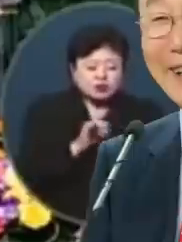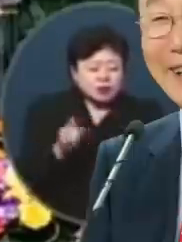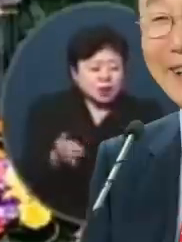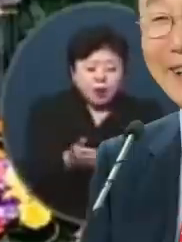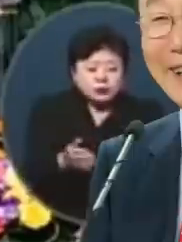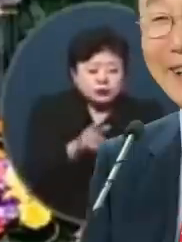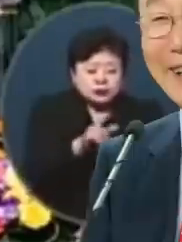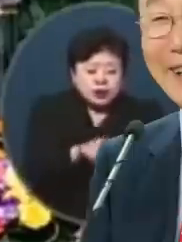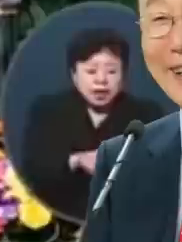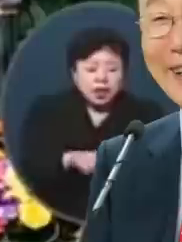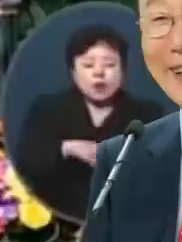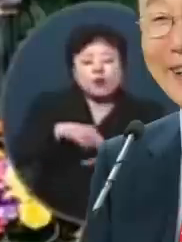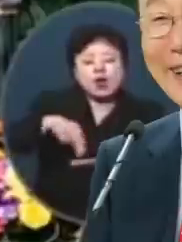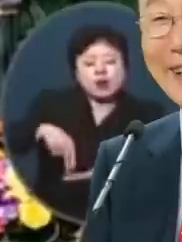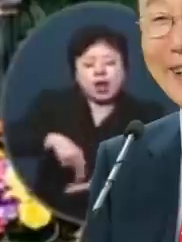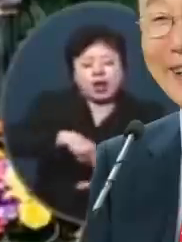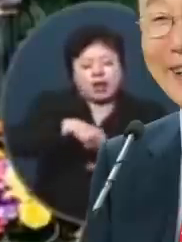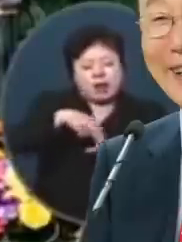때 외롭습니다.